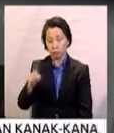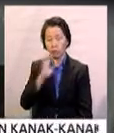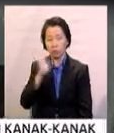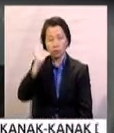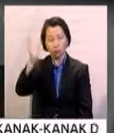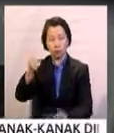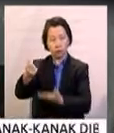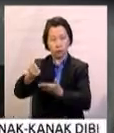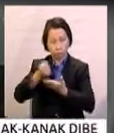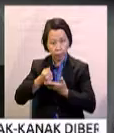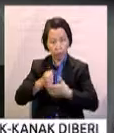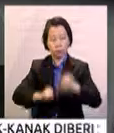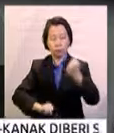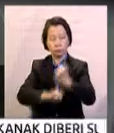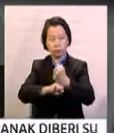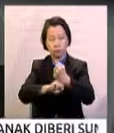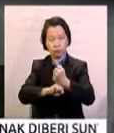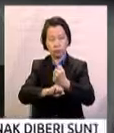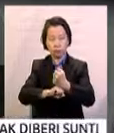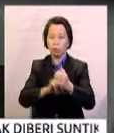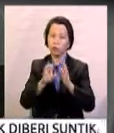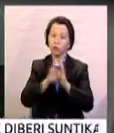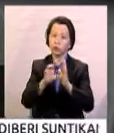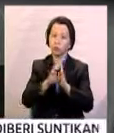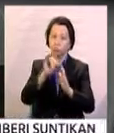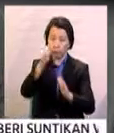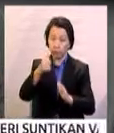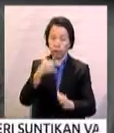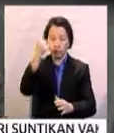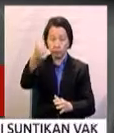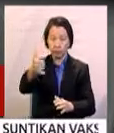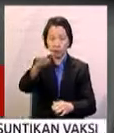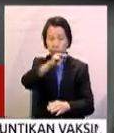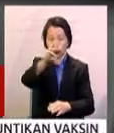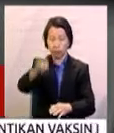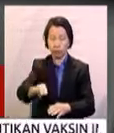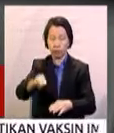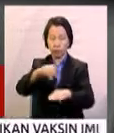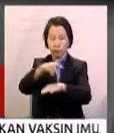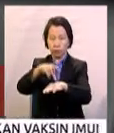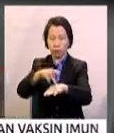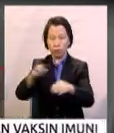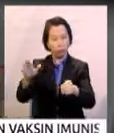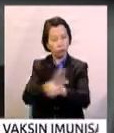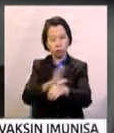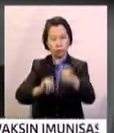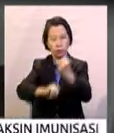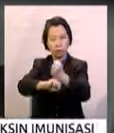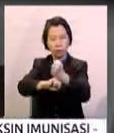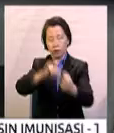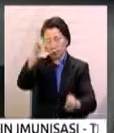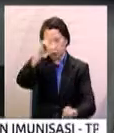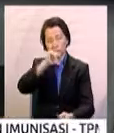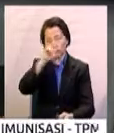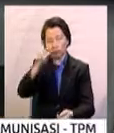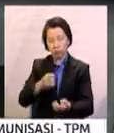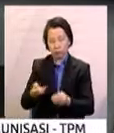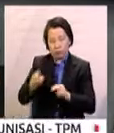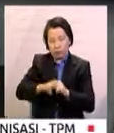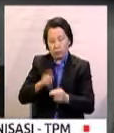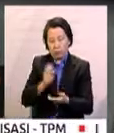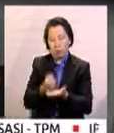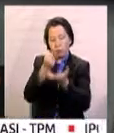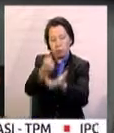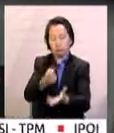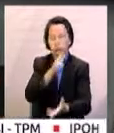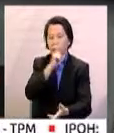juga daripada segi sponsorship contoh bila esok pun kita pergi ke Manila it's fully covered kerajaan tak perlu keluarkan dana pada